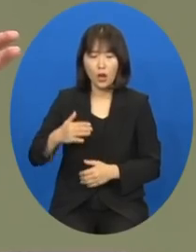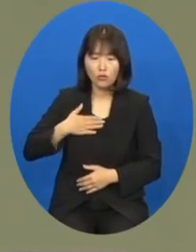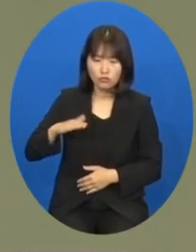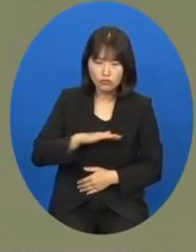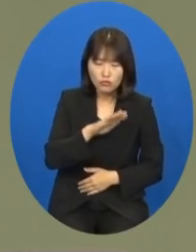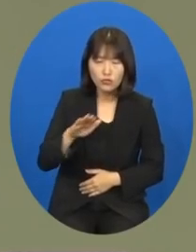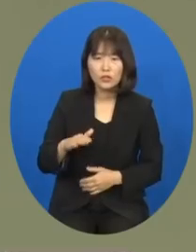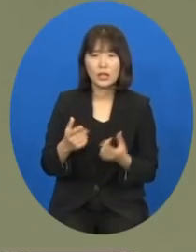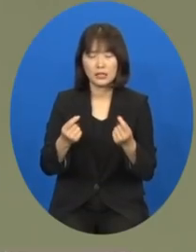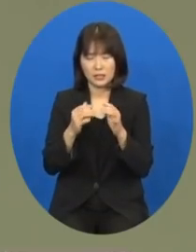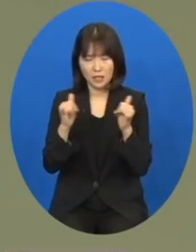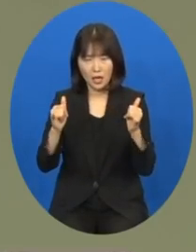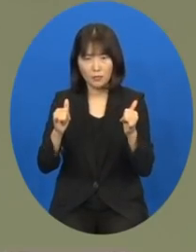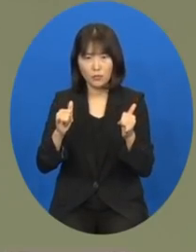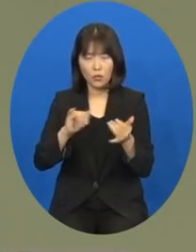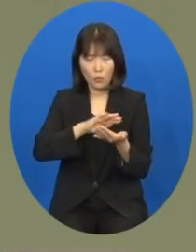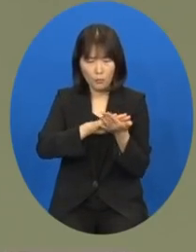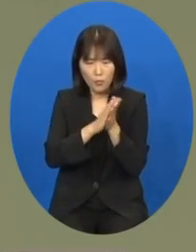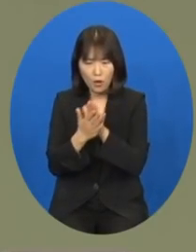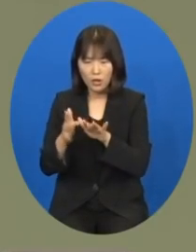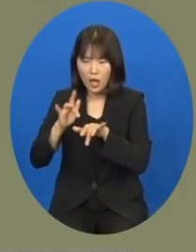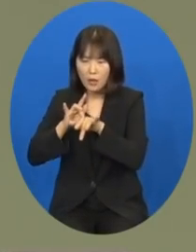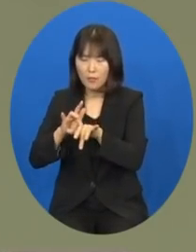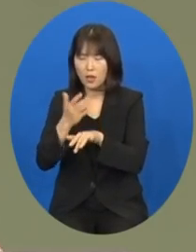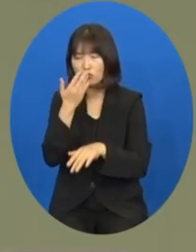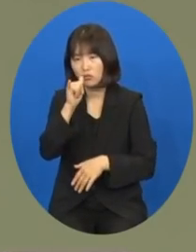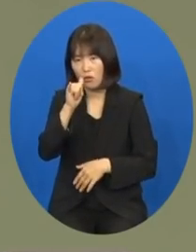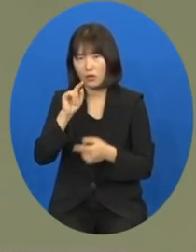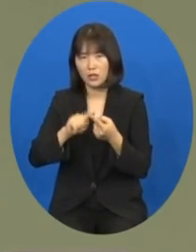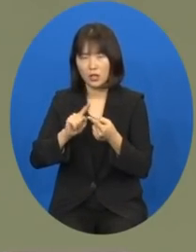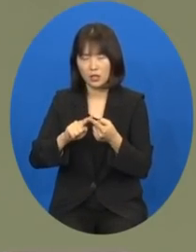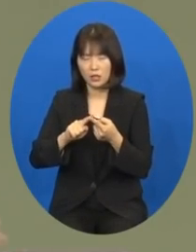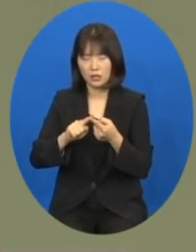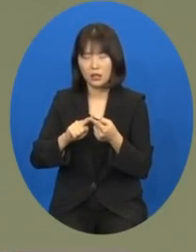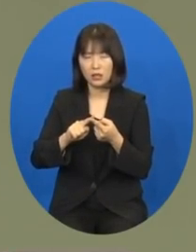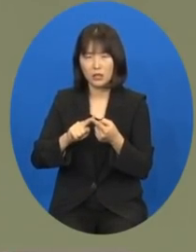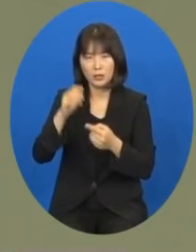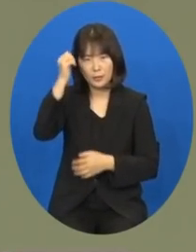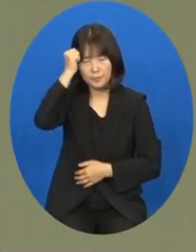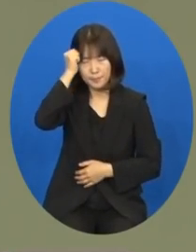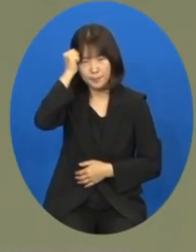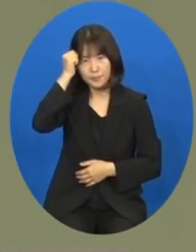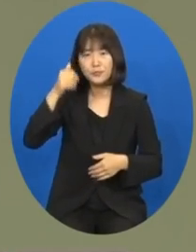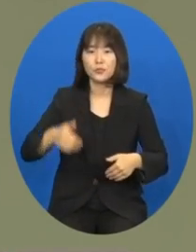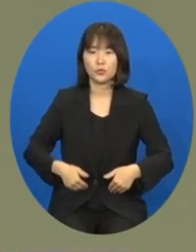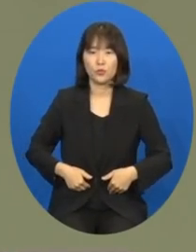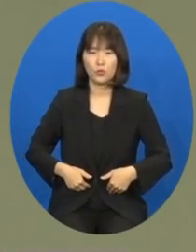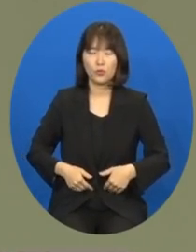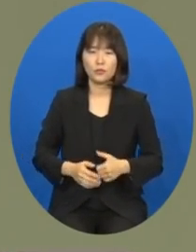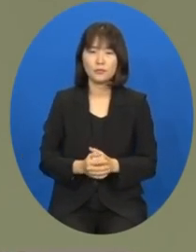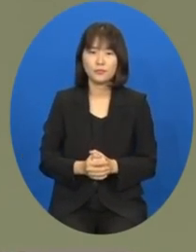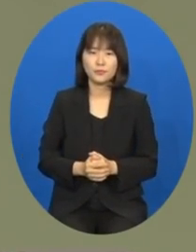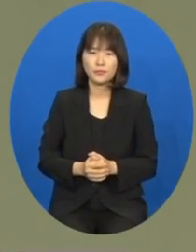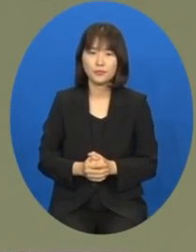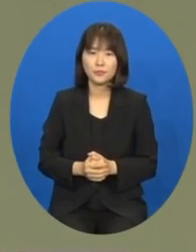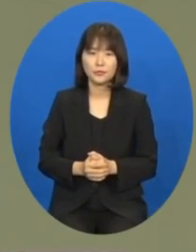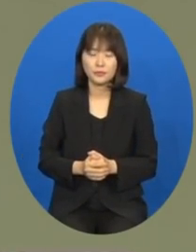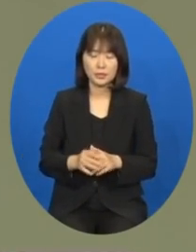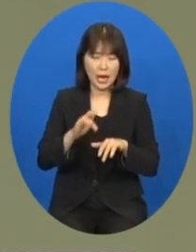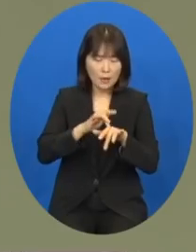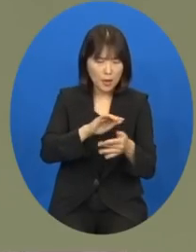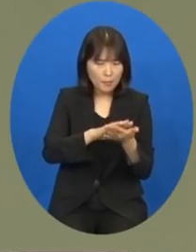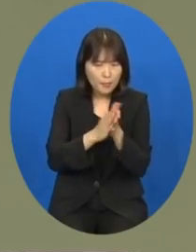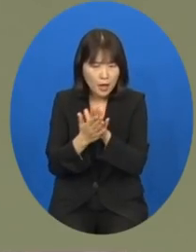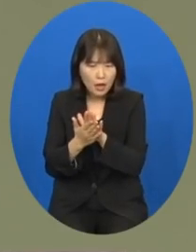있다는 것이 오늘 성경에 메세징 거죠 가량 평범한 사람이 악마가 된 그 분기점은 어디에서 발생하는 것일까 오늘 법문에